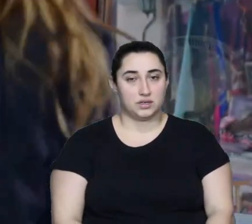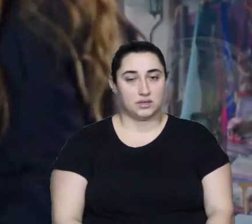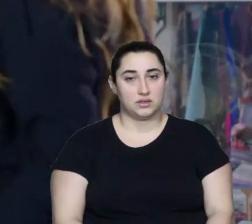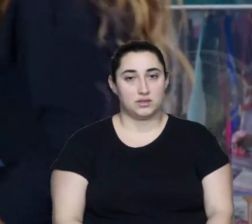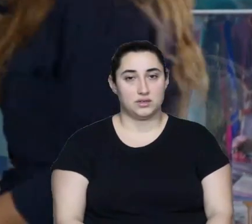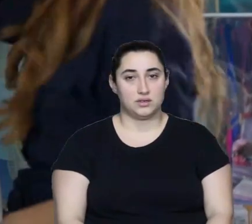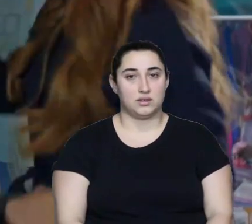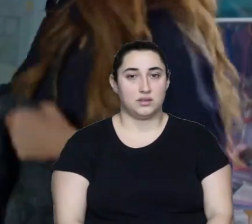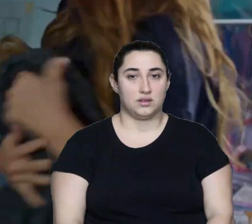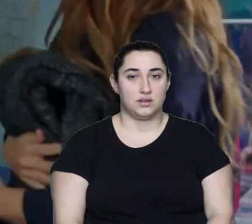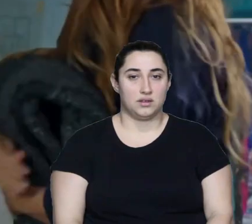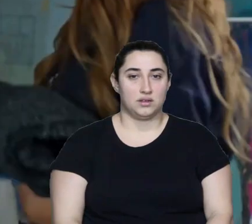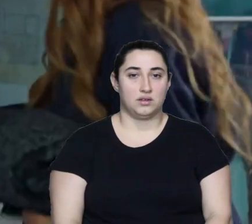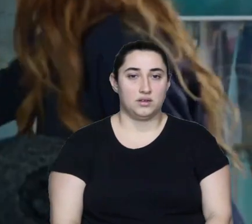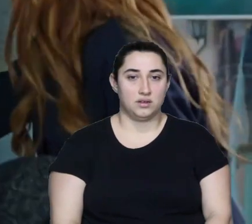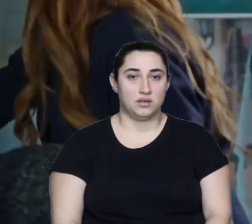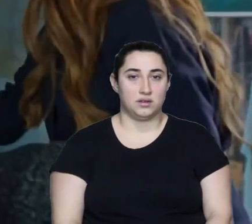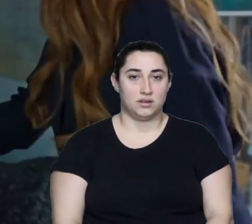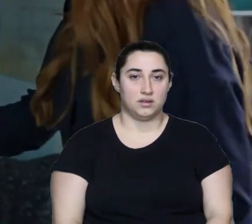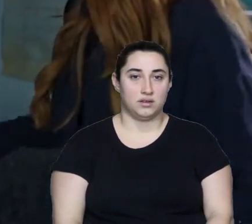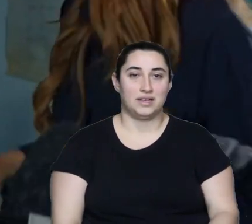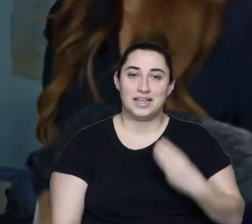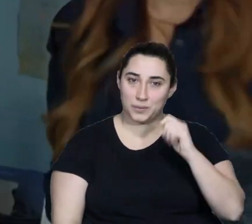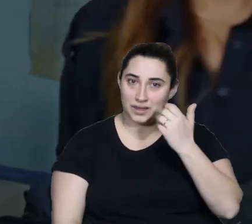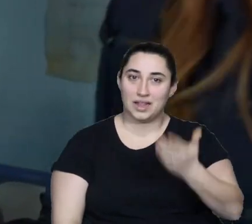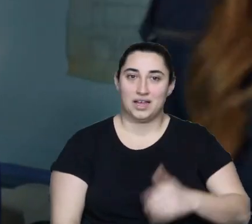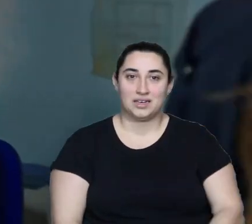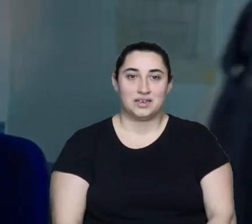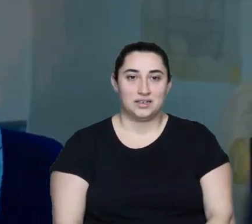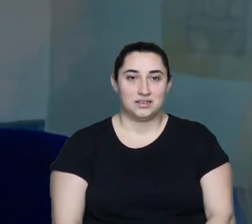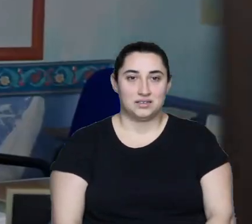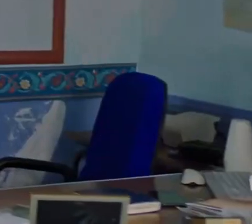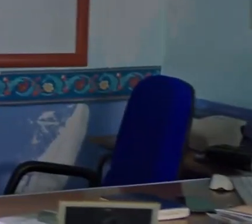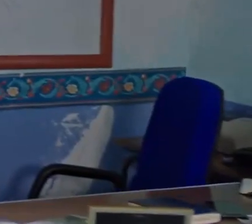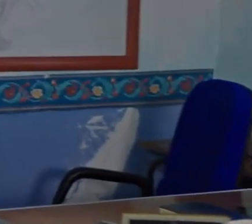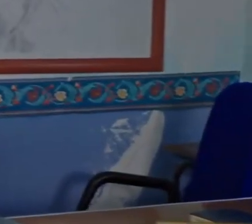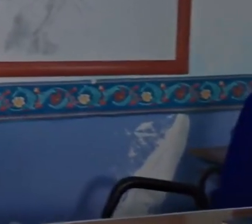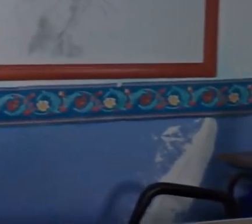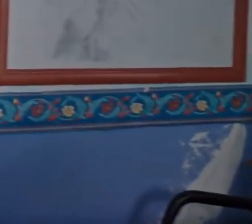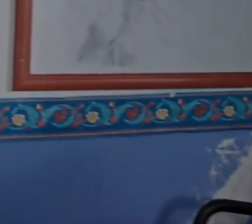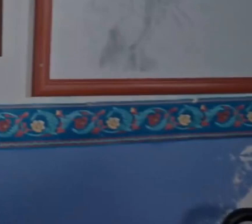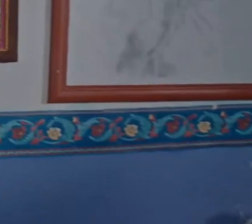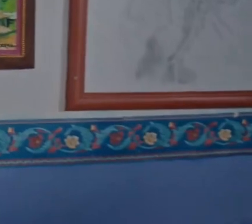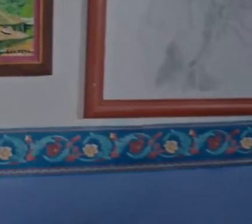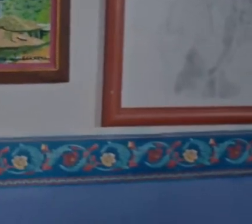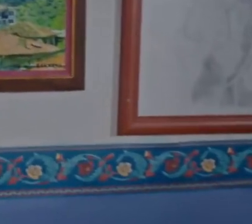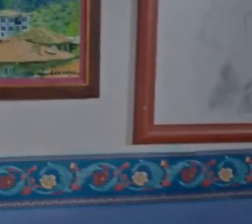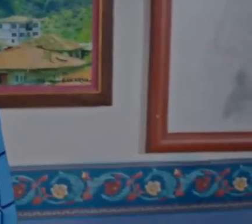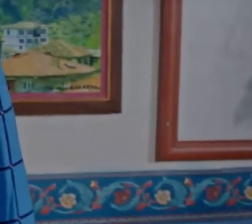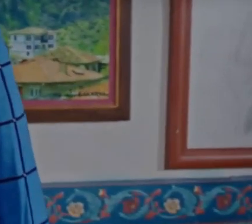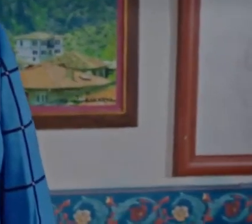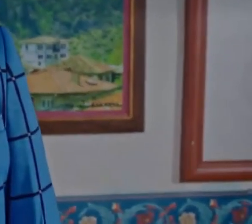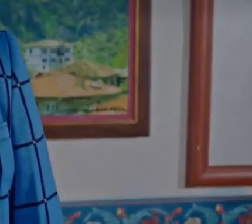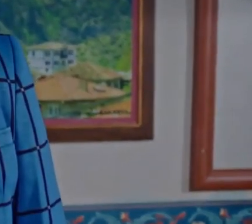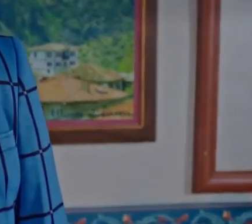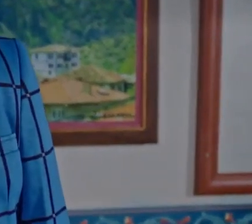çantasıyla montunu aldı. Yaşar'ın elini sıktı. İyi günler. Yaşar sırıtarak bakıyor arkasından. Bastırdığı sevinci